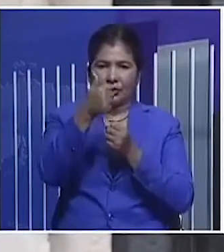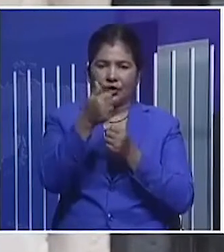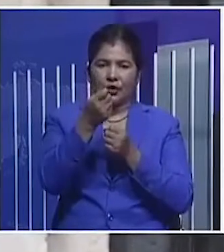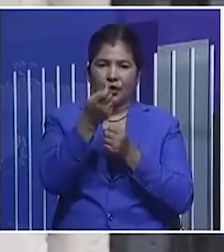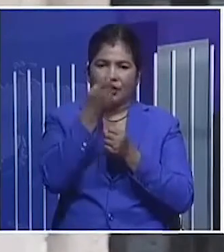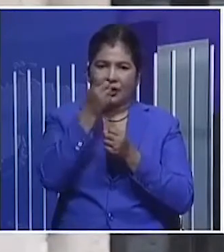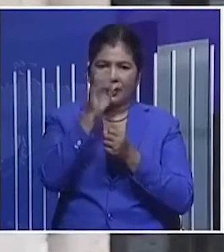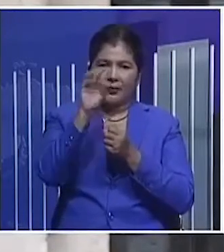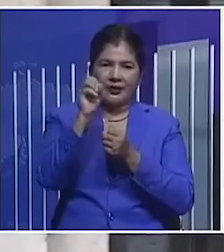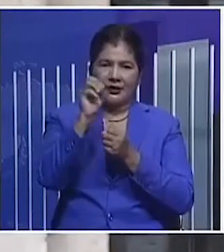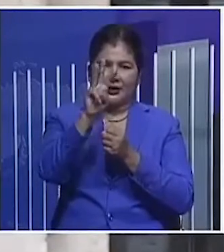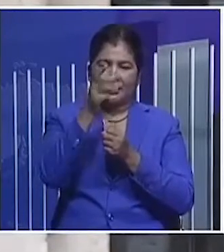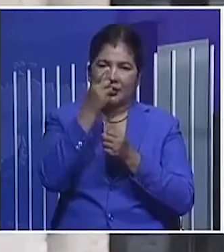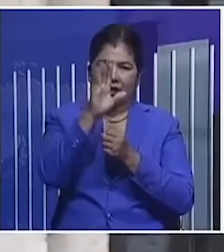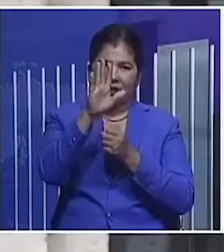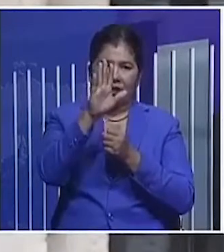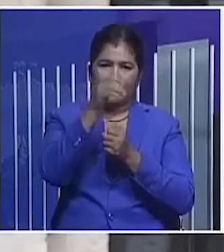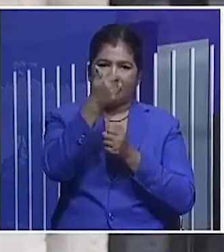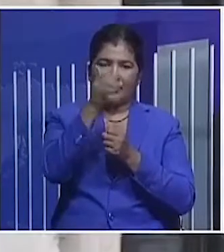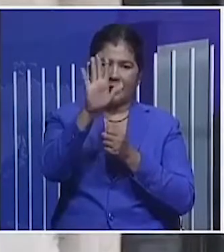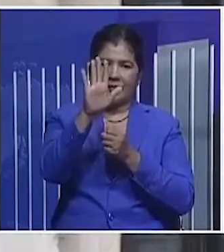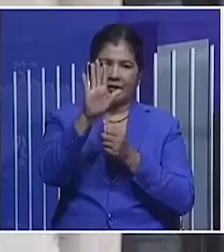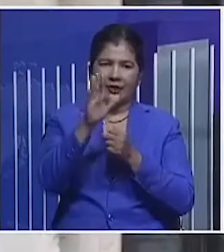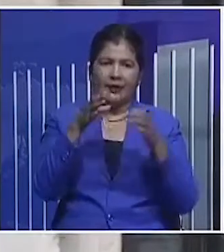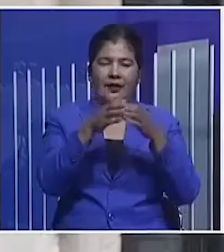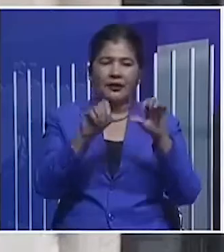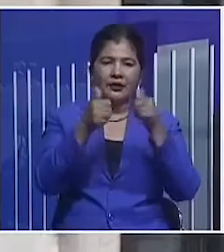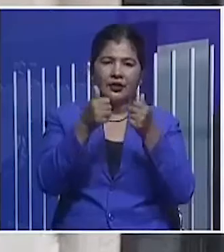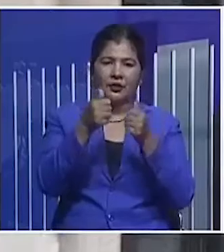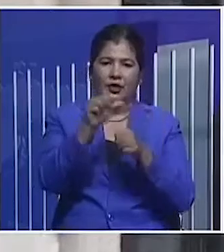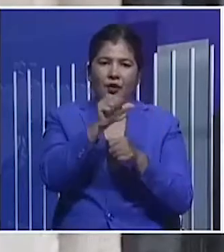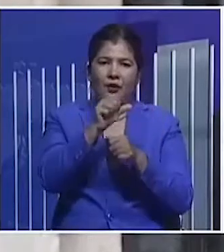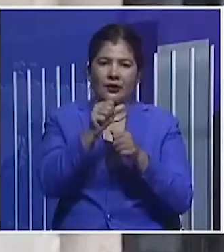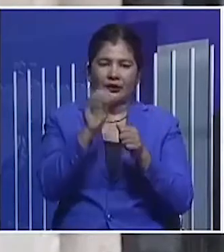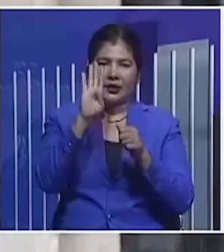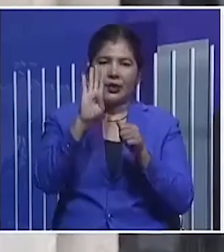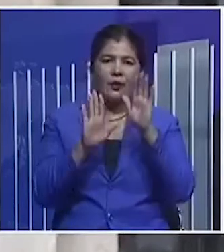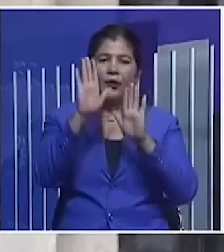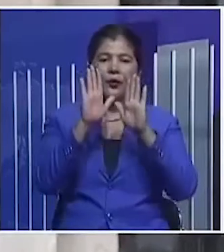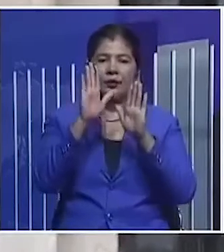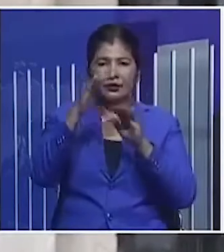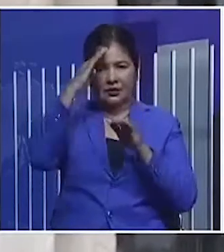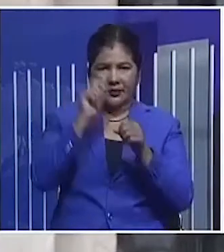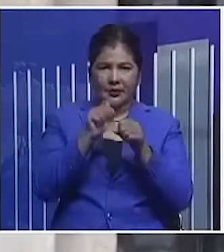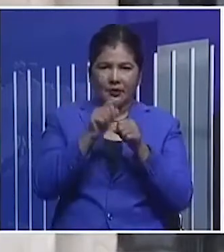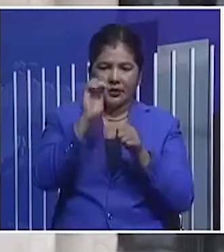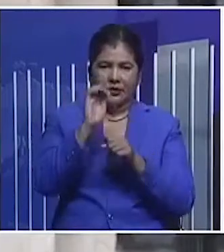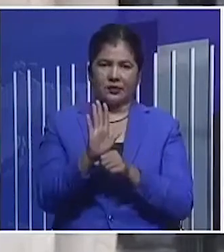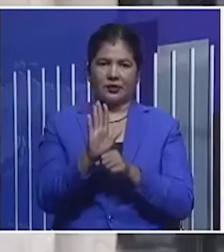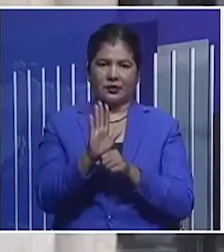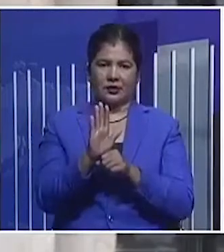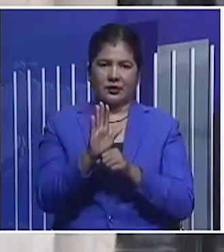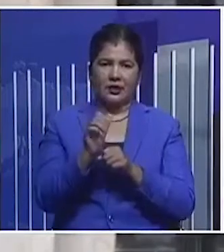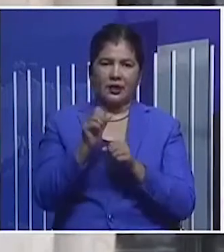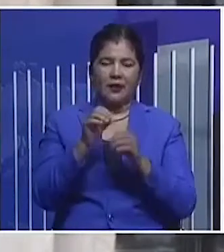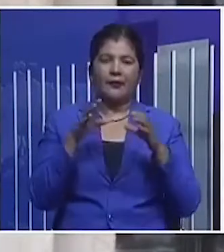मध्ये 365 सीट कन्जर्भेटिभ पार्टीले जितेकाले उसले एक्लै बहुमतको सरकार बनाउन सक्छ। कन्जर्भेटिभ पार्टीको